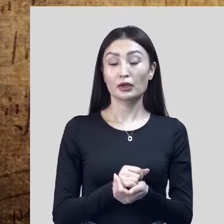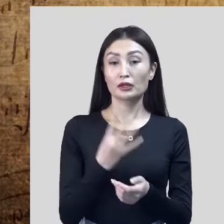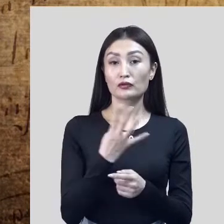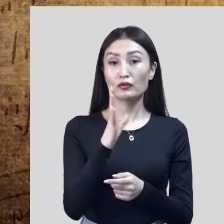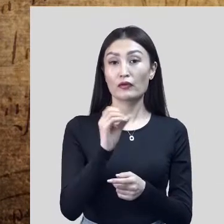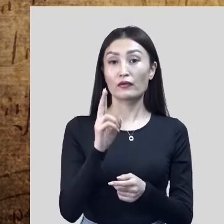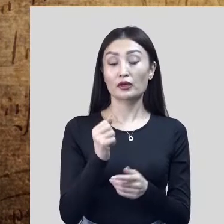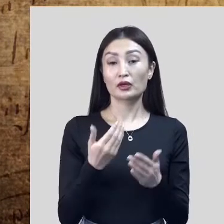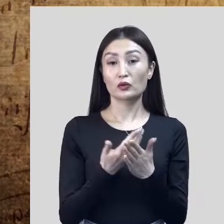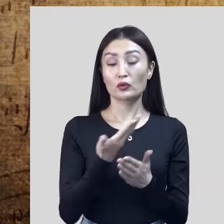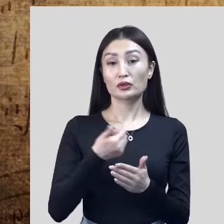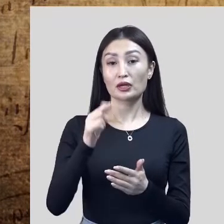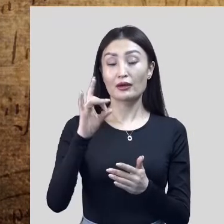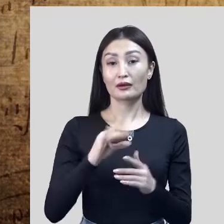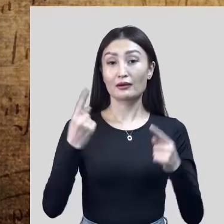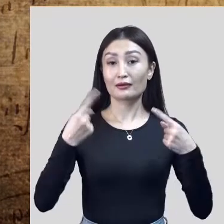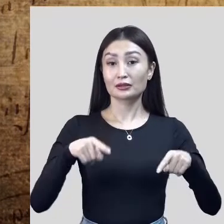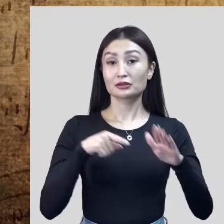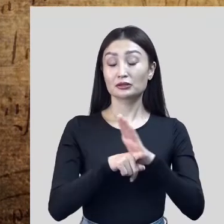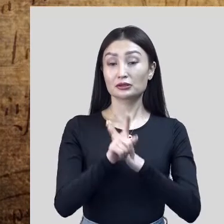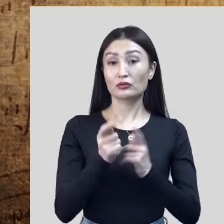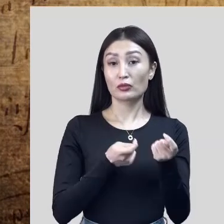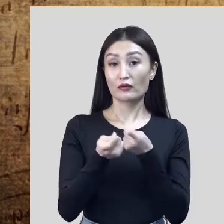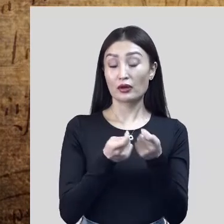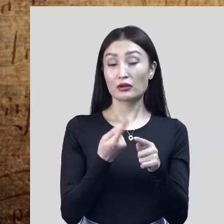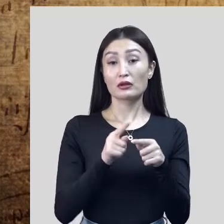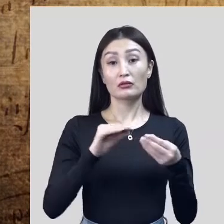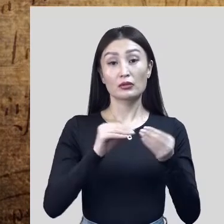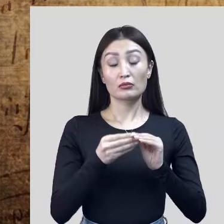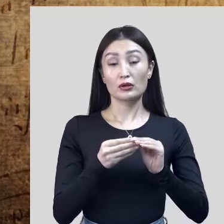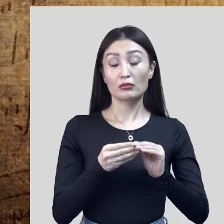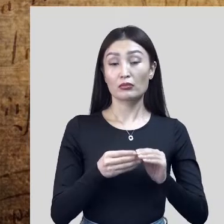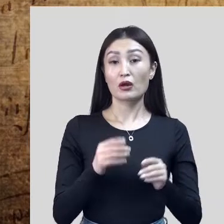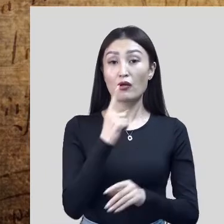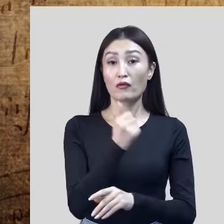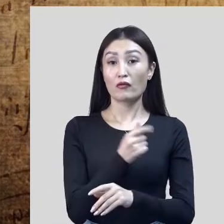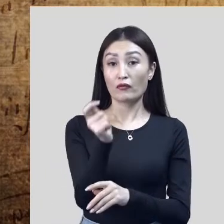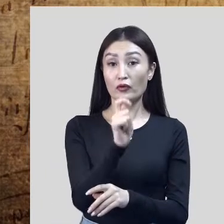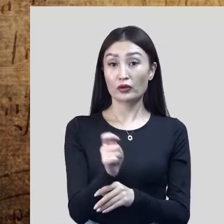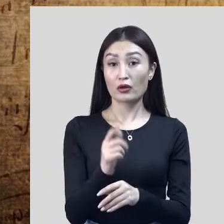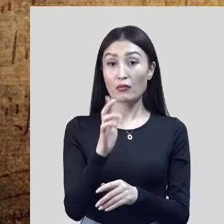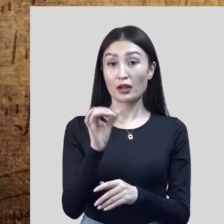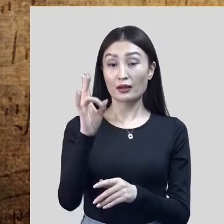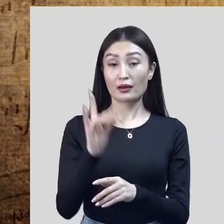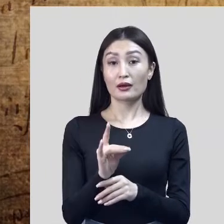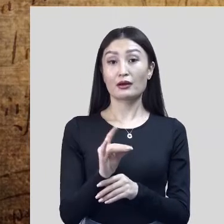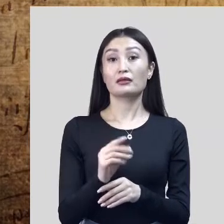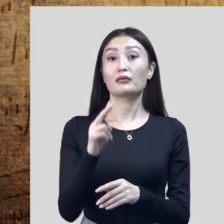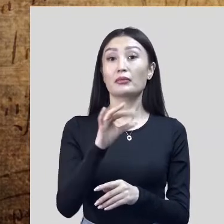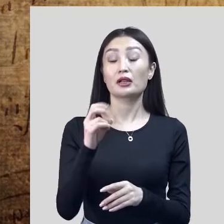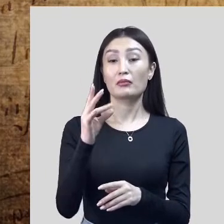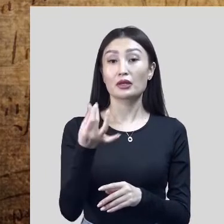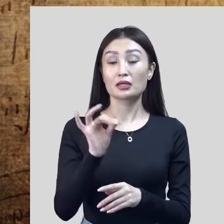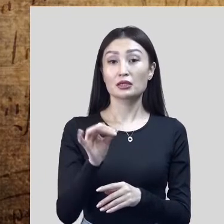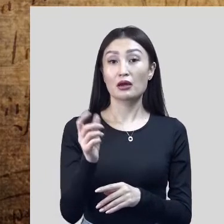IV веке до н.э. начался кризис полисной системы управления. Эта проблема усугублялась войнами. На Балканах разразилась